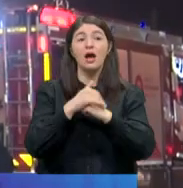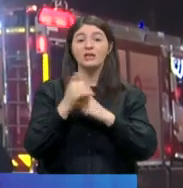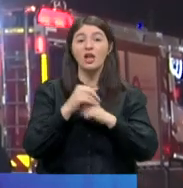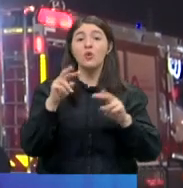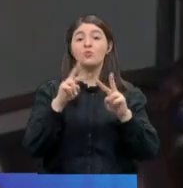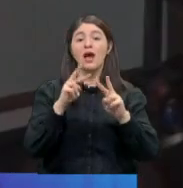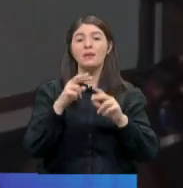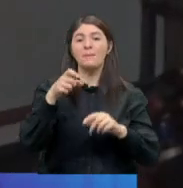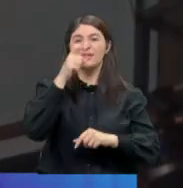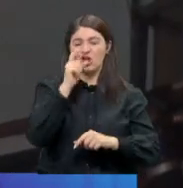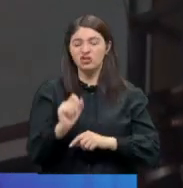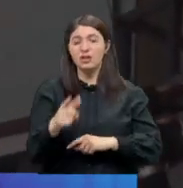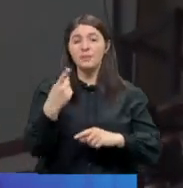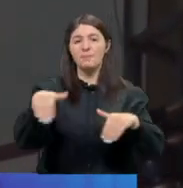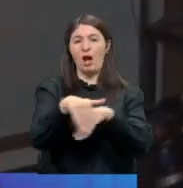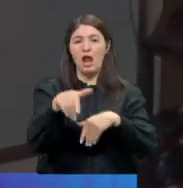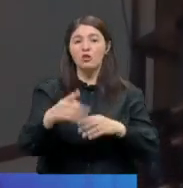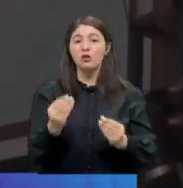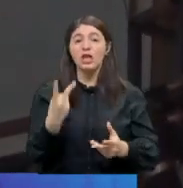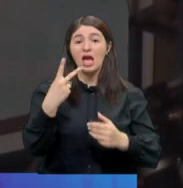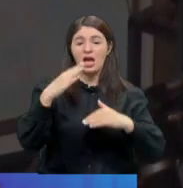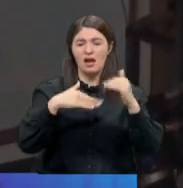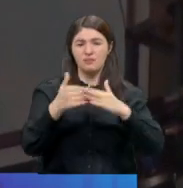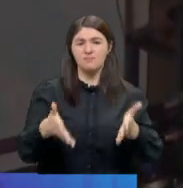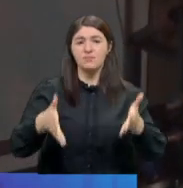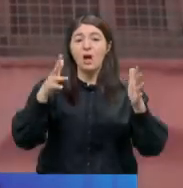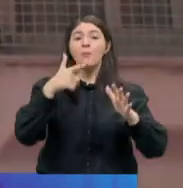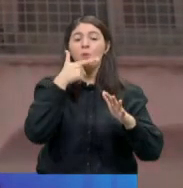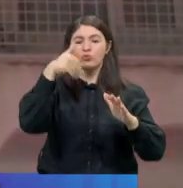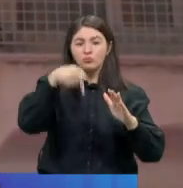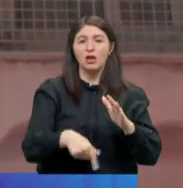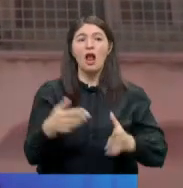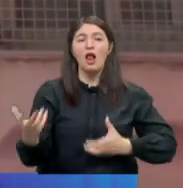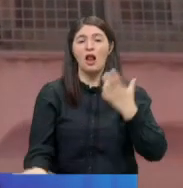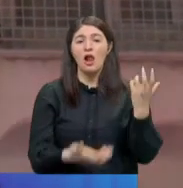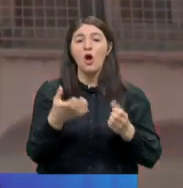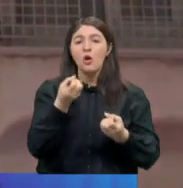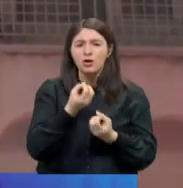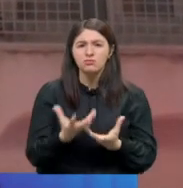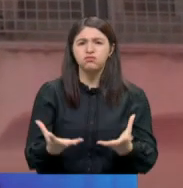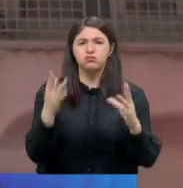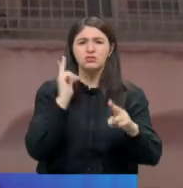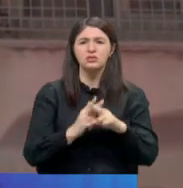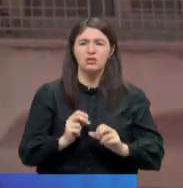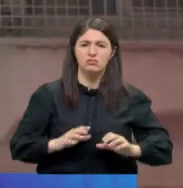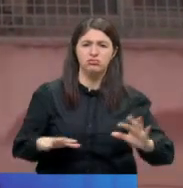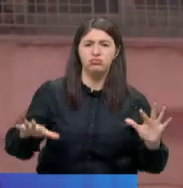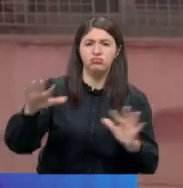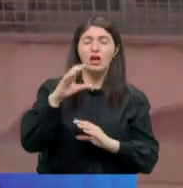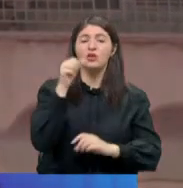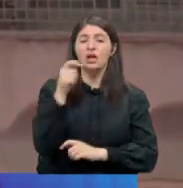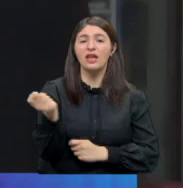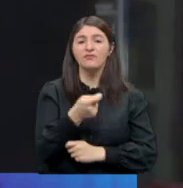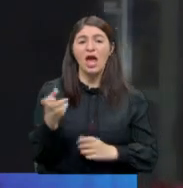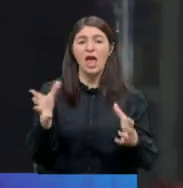Antalya'nın Muratpaşa ilçesine bağlı Balbey mahallesinde bulunan iki katlı binada bodrum katında çıktı yangın. Dumanlar hızla tüm binayı sardı.